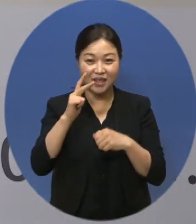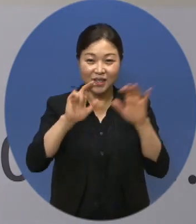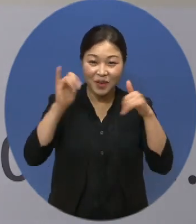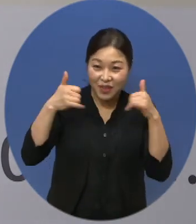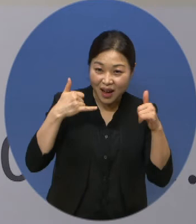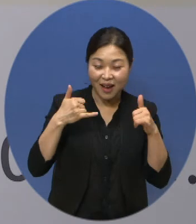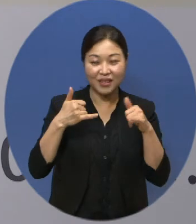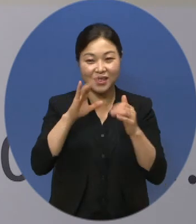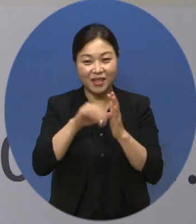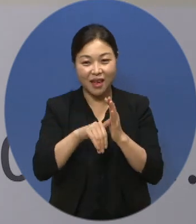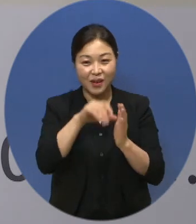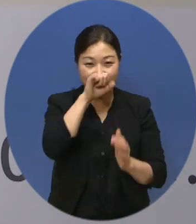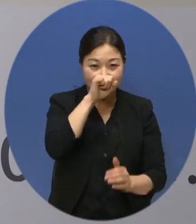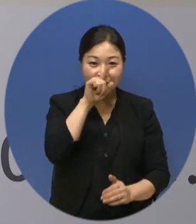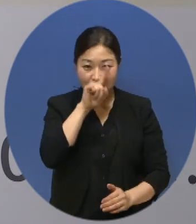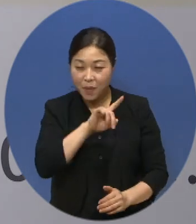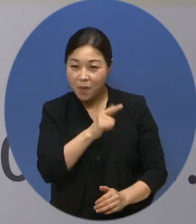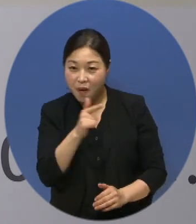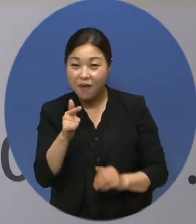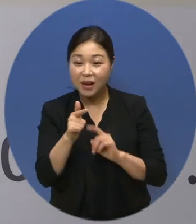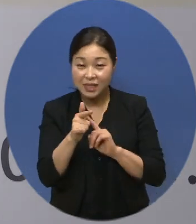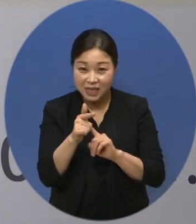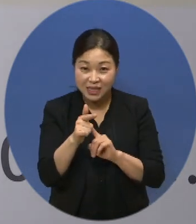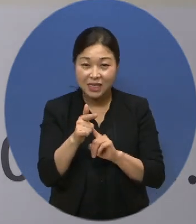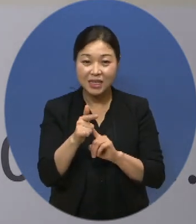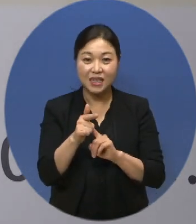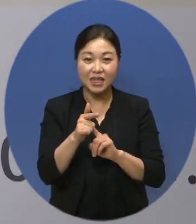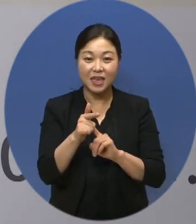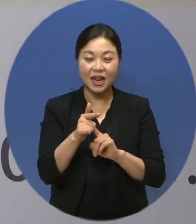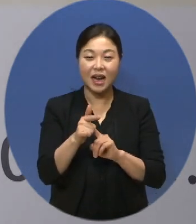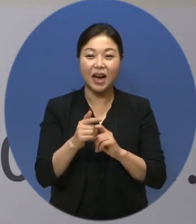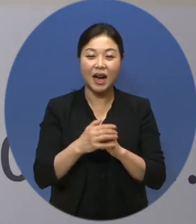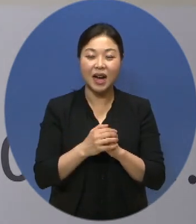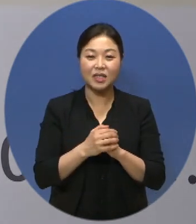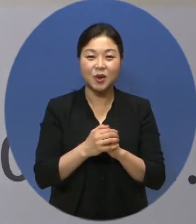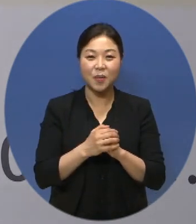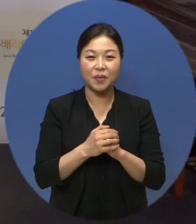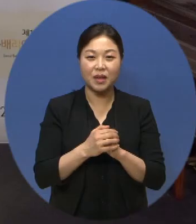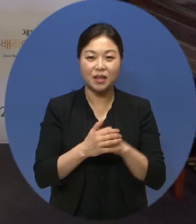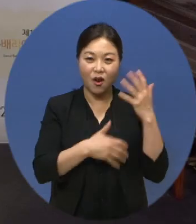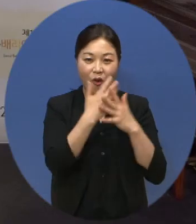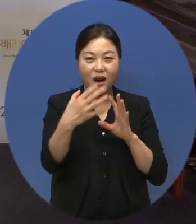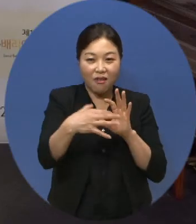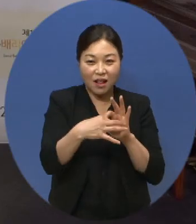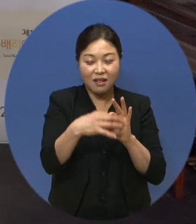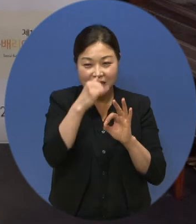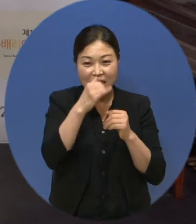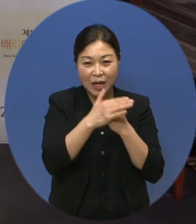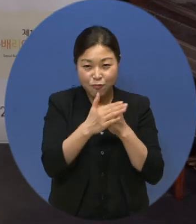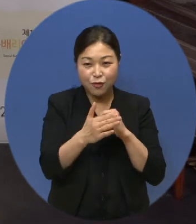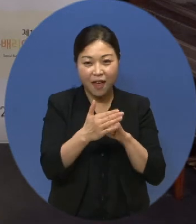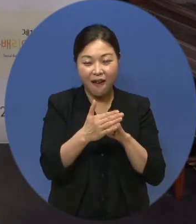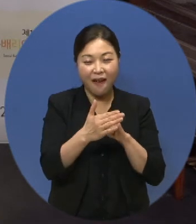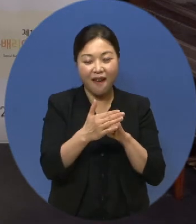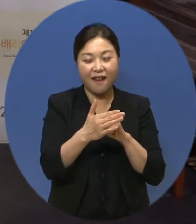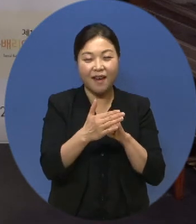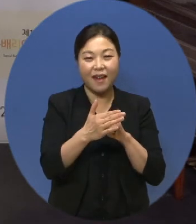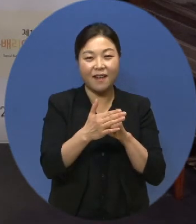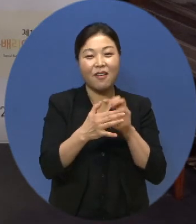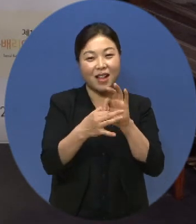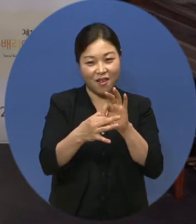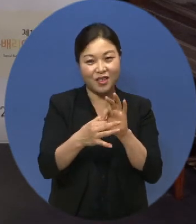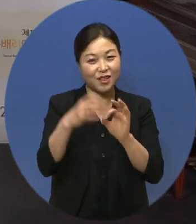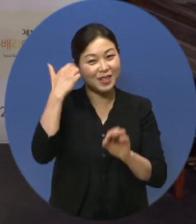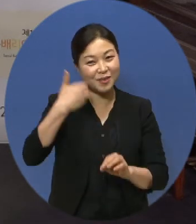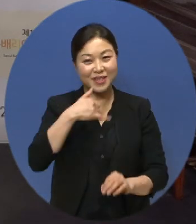좋거나 나쁘거나 했을 때 조금 영향을 있게 봐주신 게 아닌가 싶은 생각이 듭니다. 근데 상당히 묘하게 연결되긴 하네요. 네,